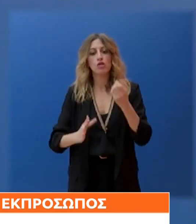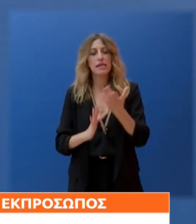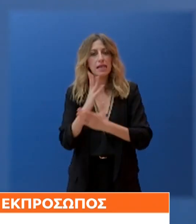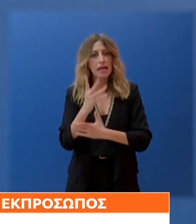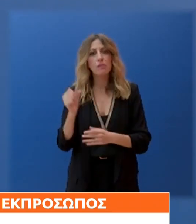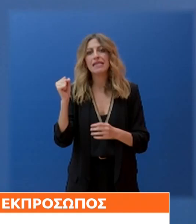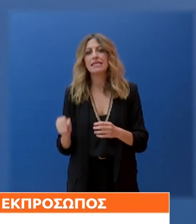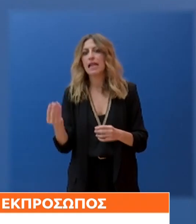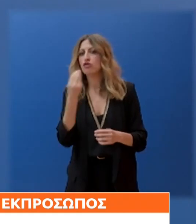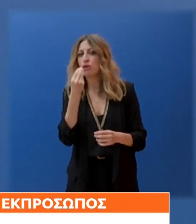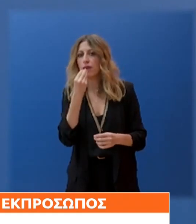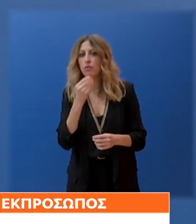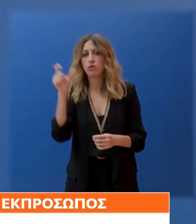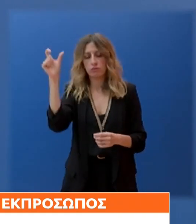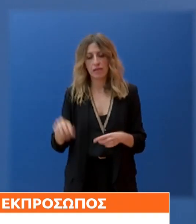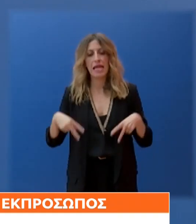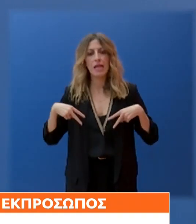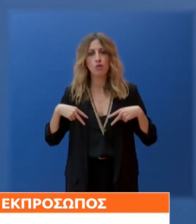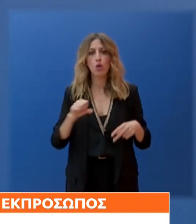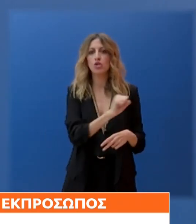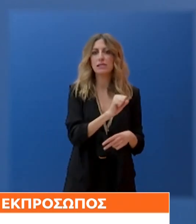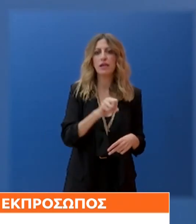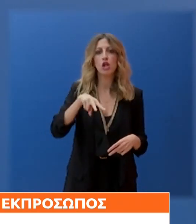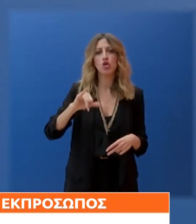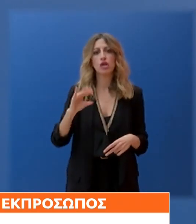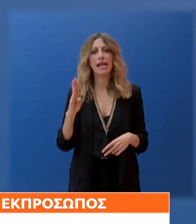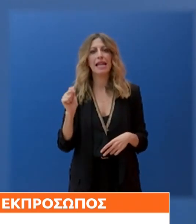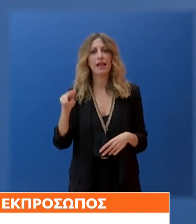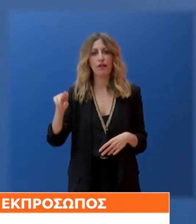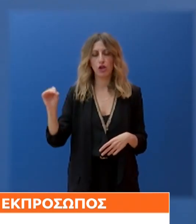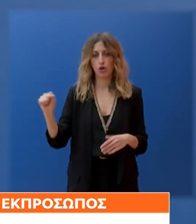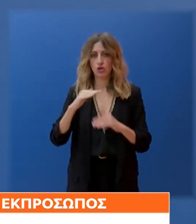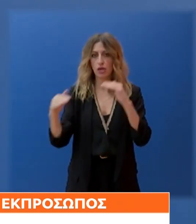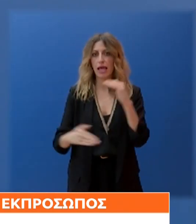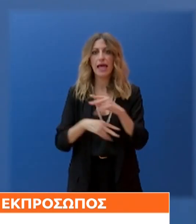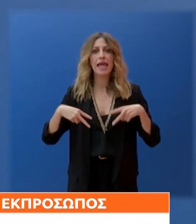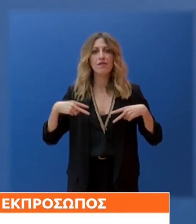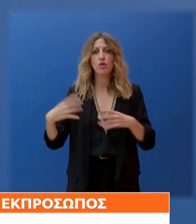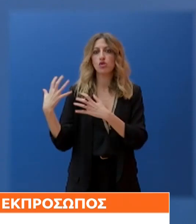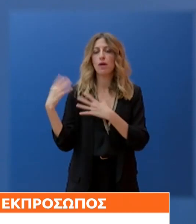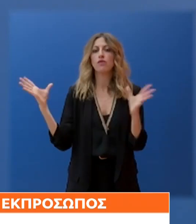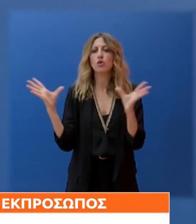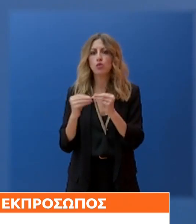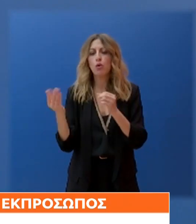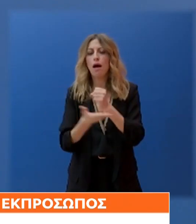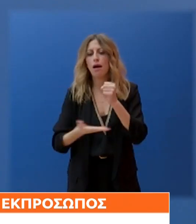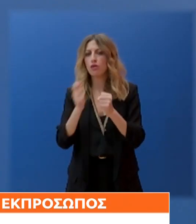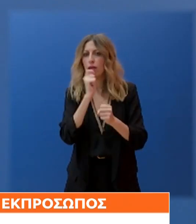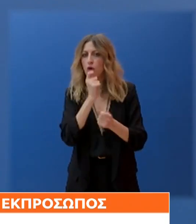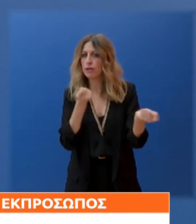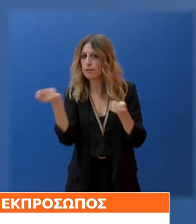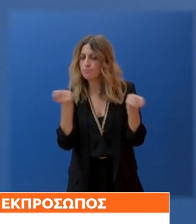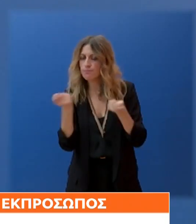Τροφίμων. Υπουργός Σπίνιος Λιβανός. Υφυπουργός Αρμόδιος για την Κοινή Αγροτική Πολιτική, Γιάννης